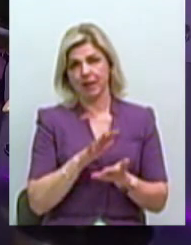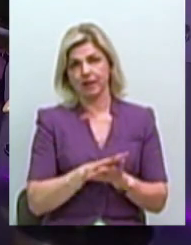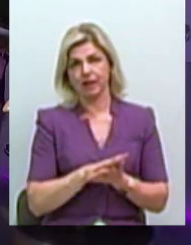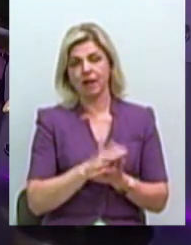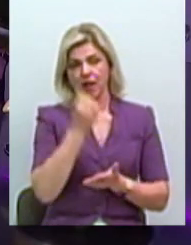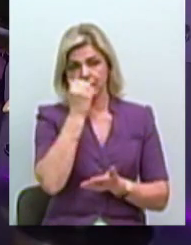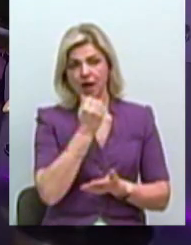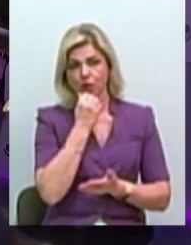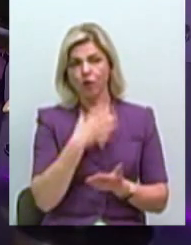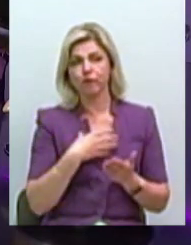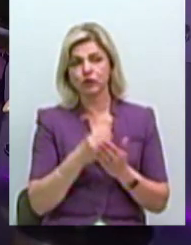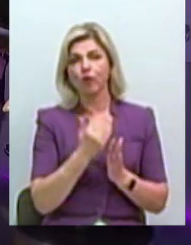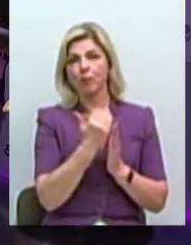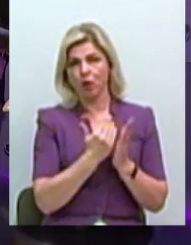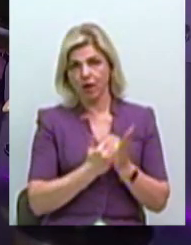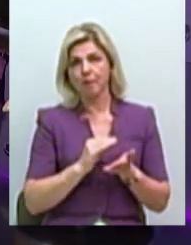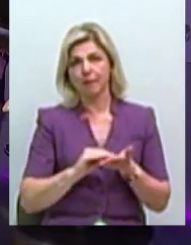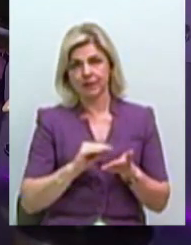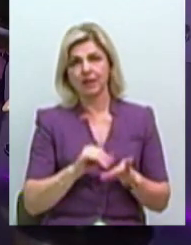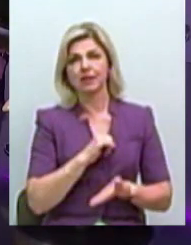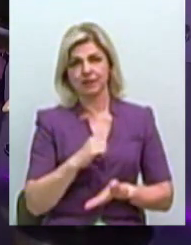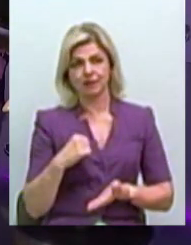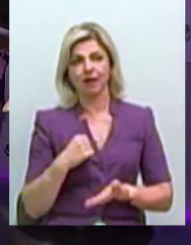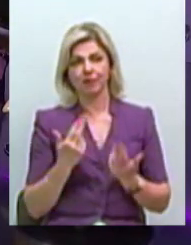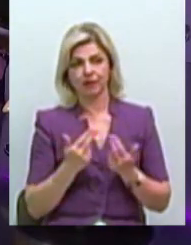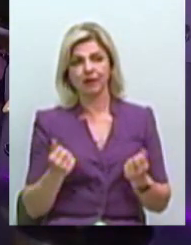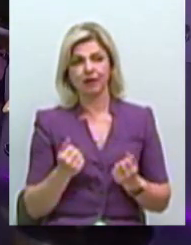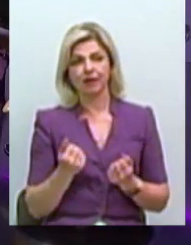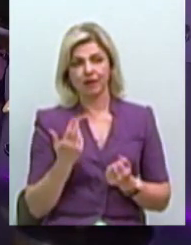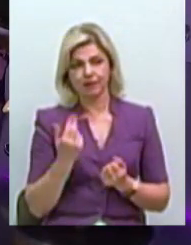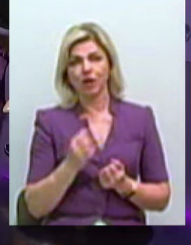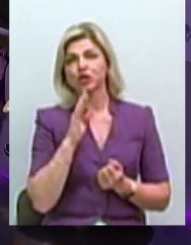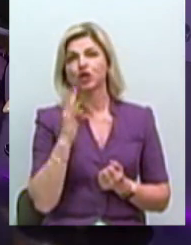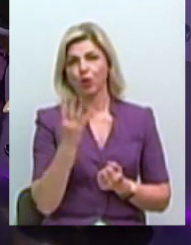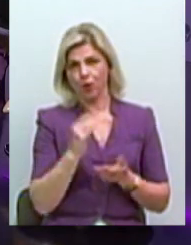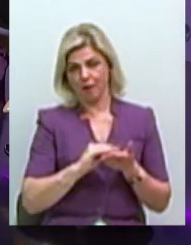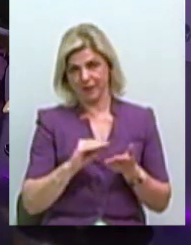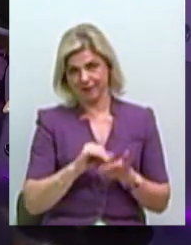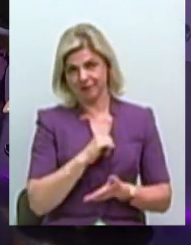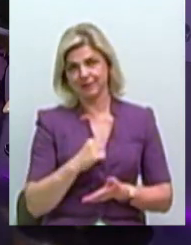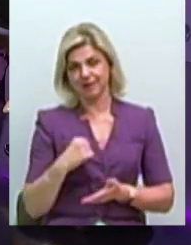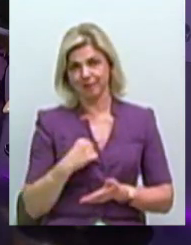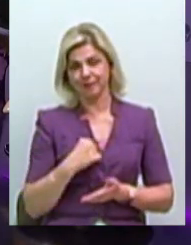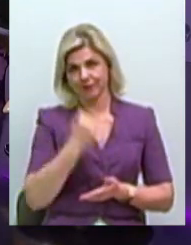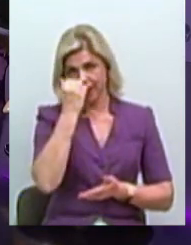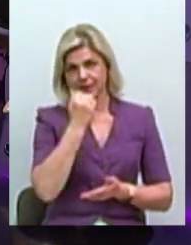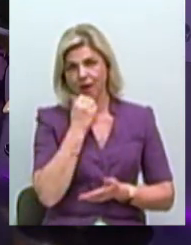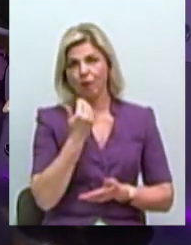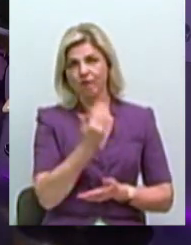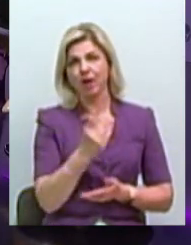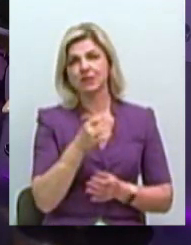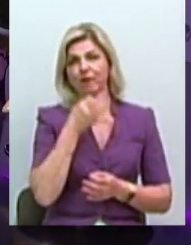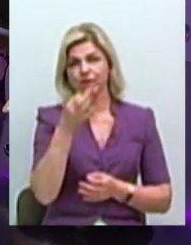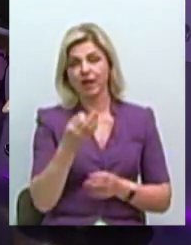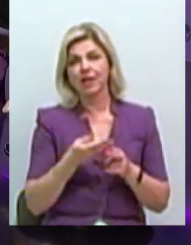все ж таки свою програму писали самі. Дякую. Сам писав. 4 роки думав. Дякую вам за відповідь. Це був останній